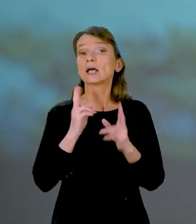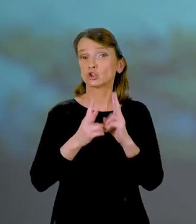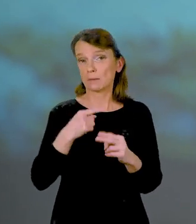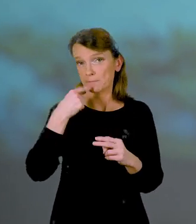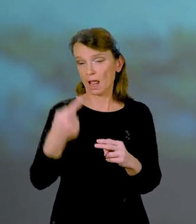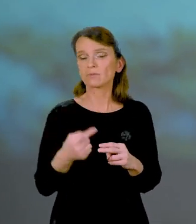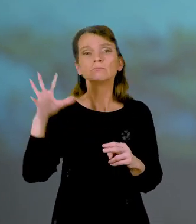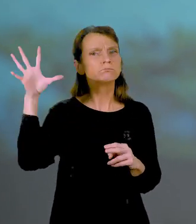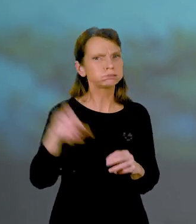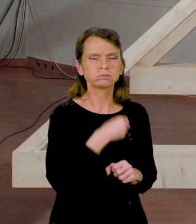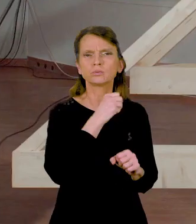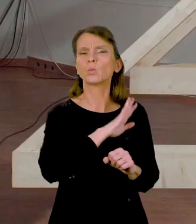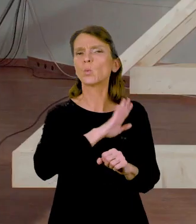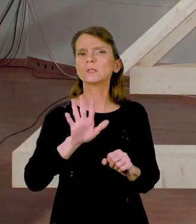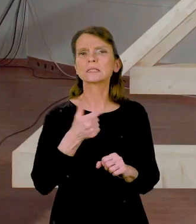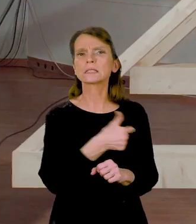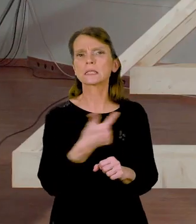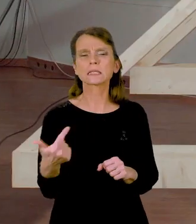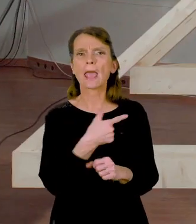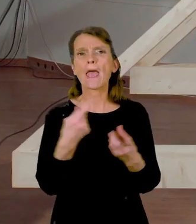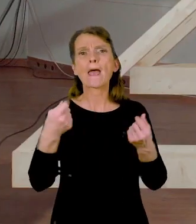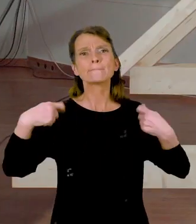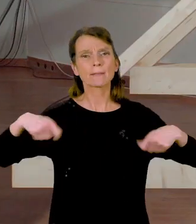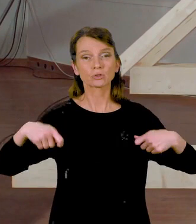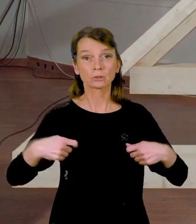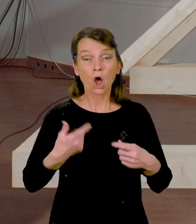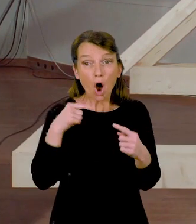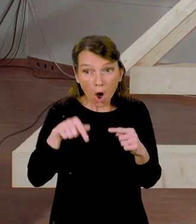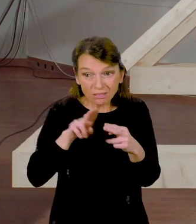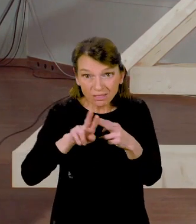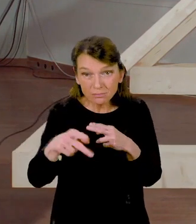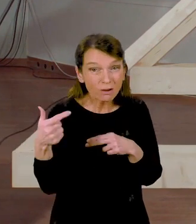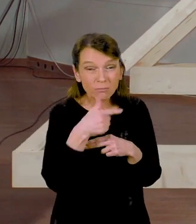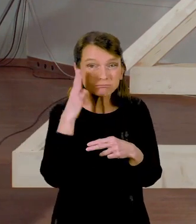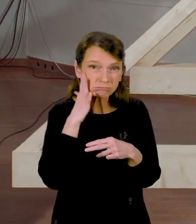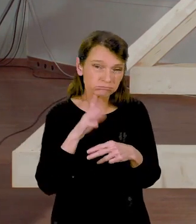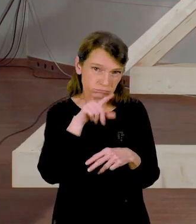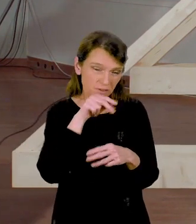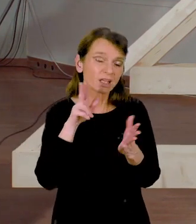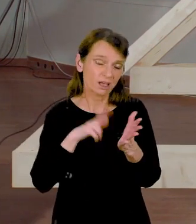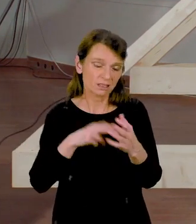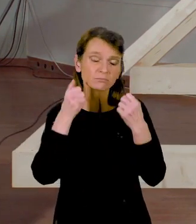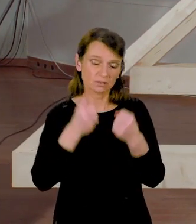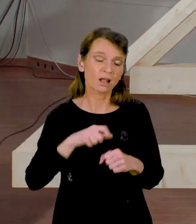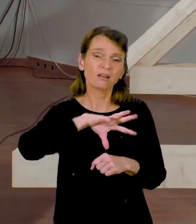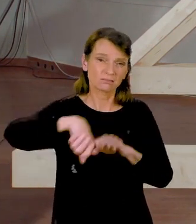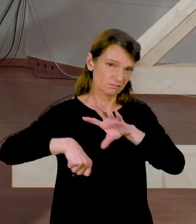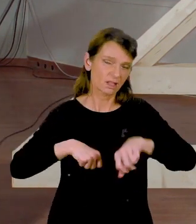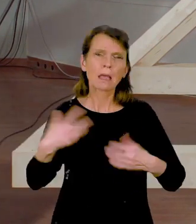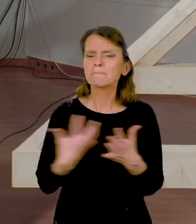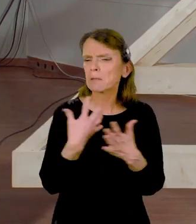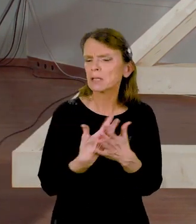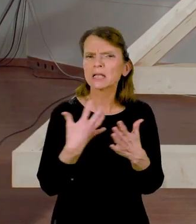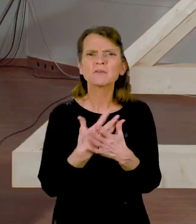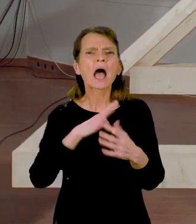sodnika njino celo premoženje. Od tedaj ubogi ptici sta obe zares tatici, prepirljivi